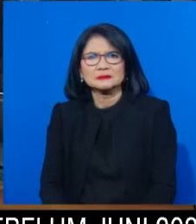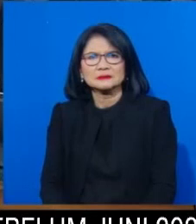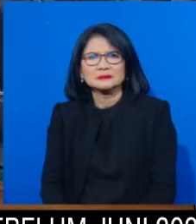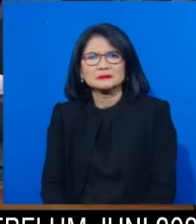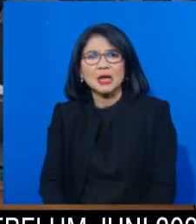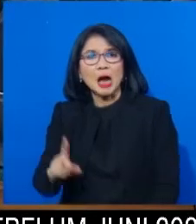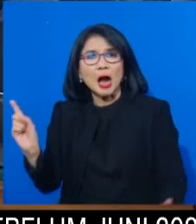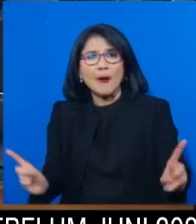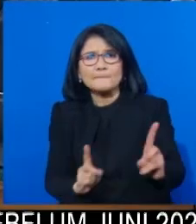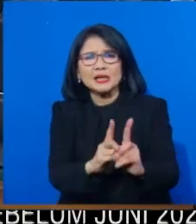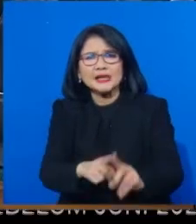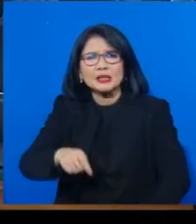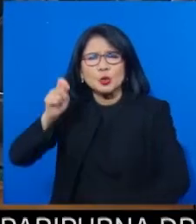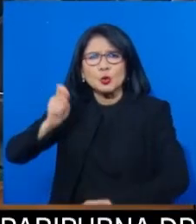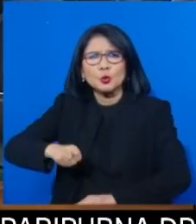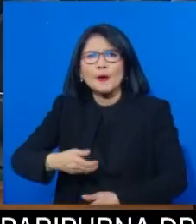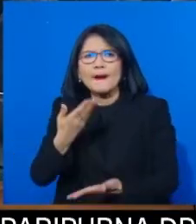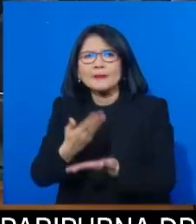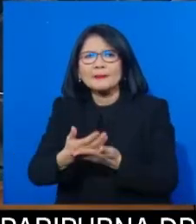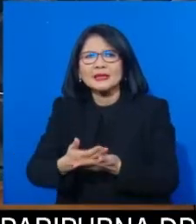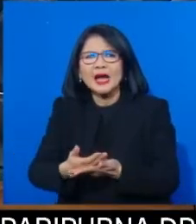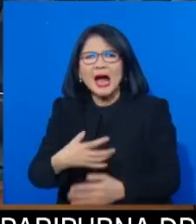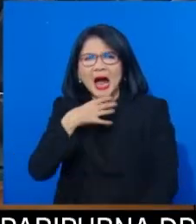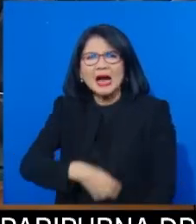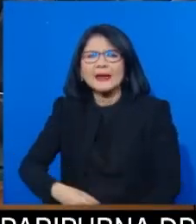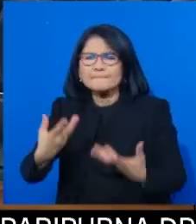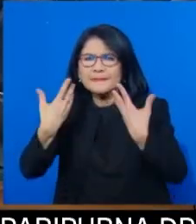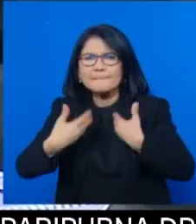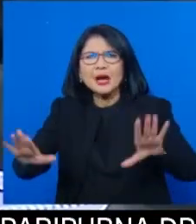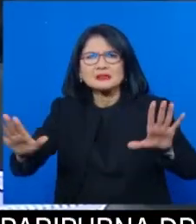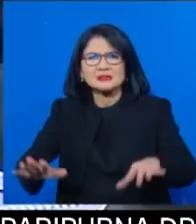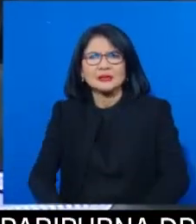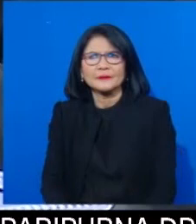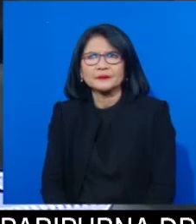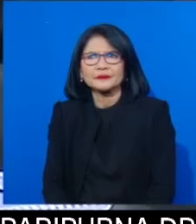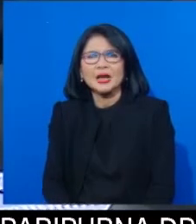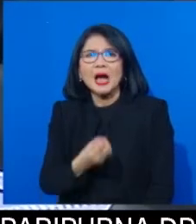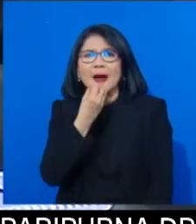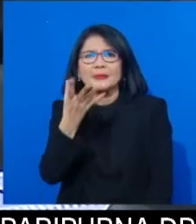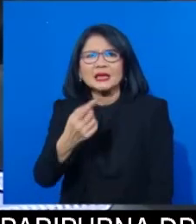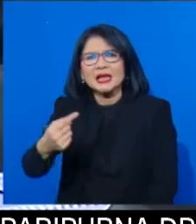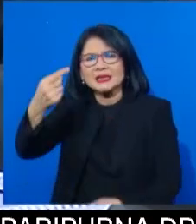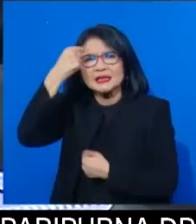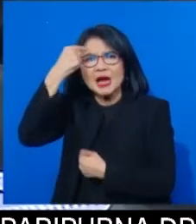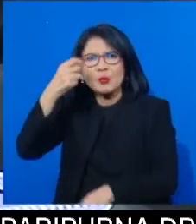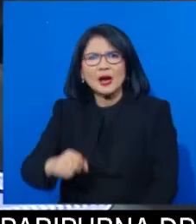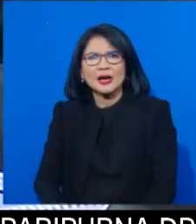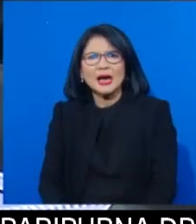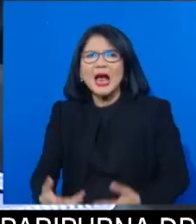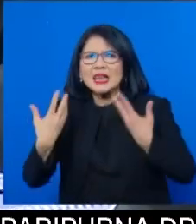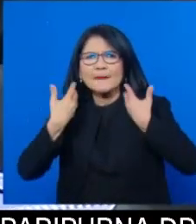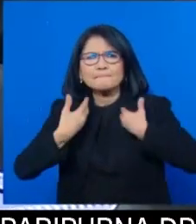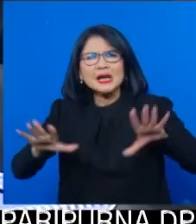Penasihat hukum Barada Eliezer pun meminta hakim membebaskan kliennya dari segala tuduhan. Menyatakan terdakwa lepas dari